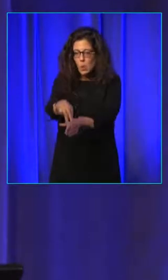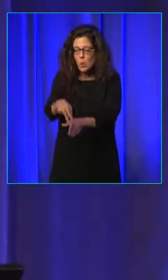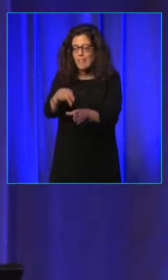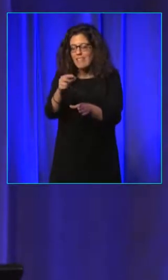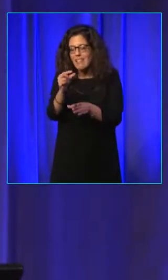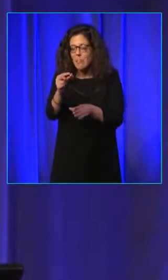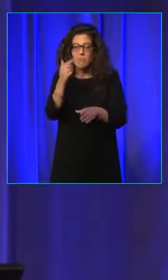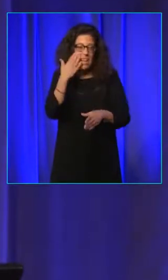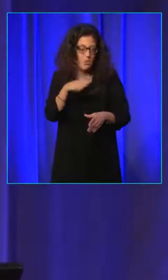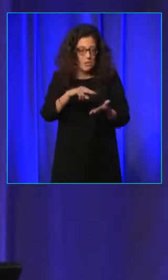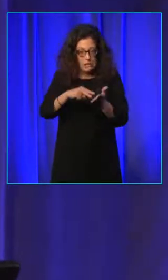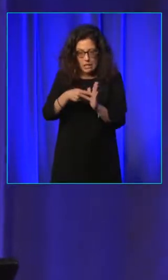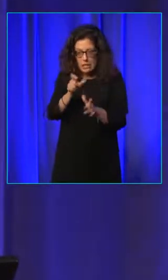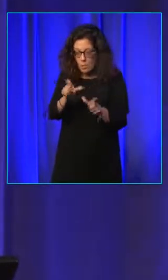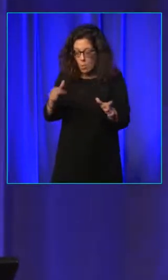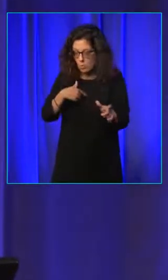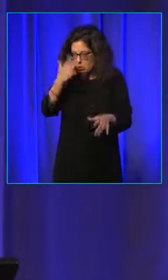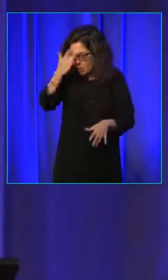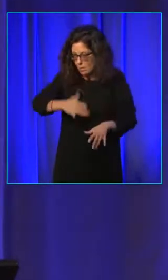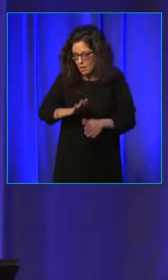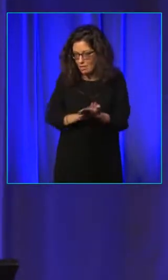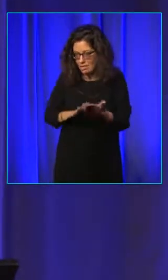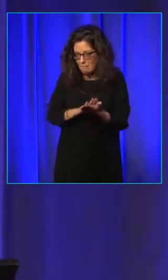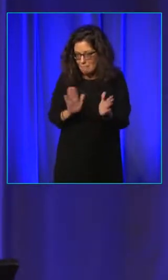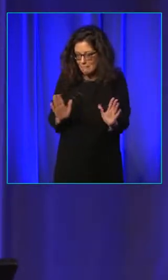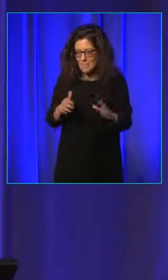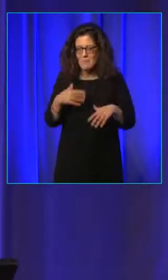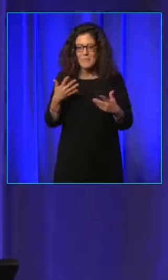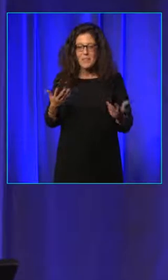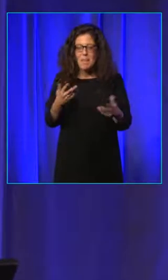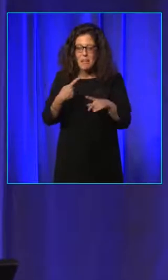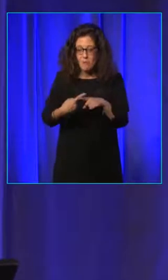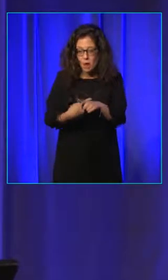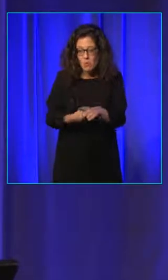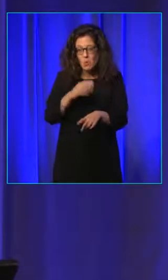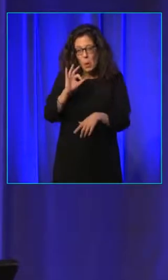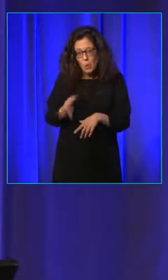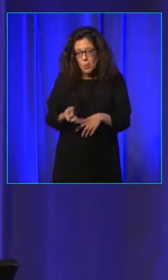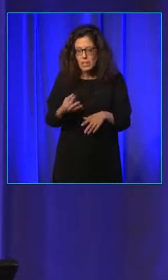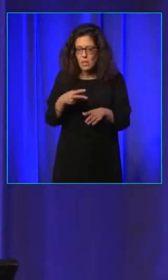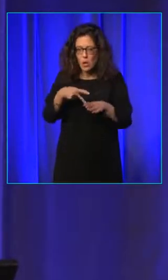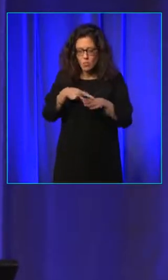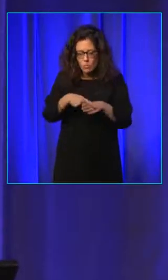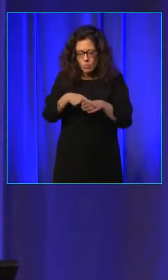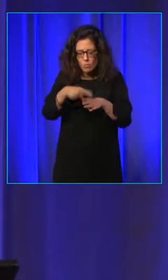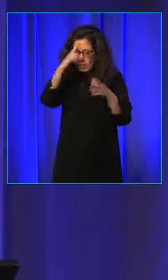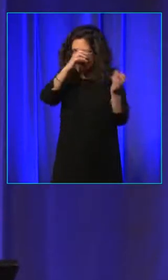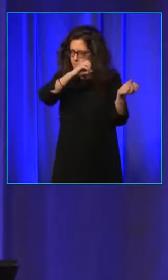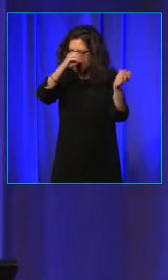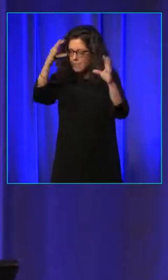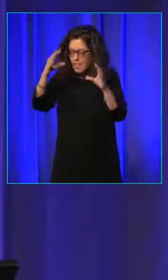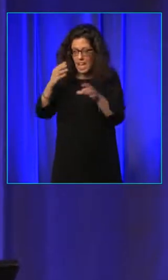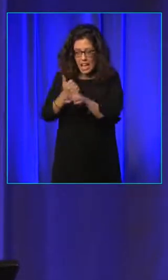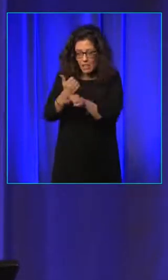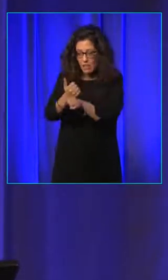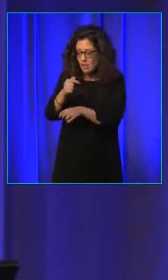sais qu'il y a des noms techniques, mais je ne les connais pas. Et donc, on a fait ça progressivement. Et à chaque fois, je lui demandais s'il n'avait